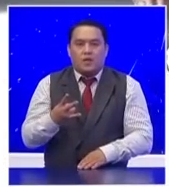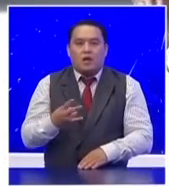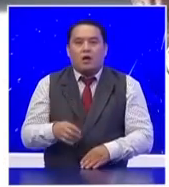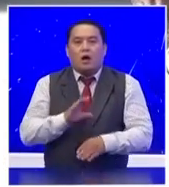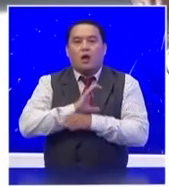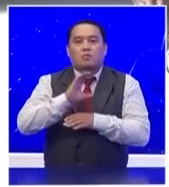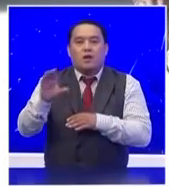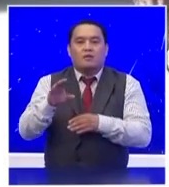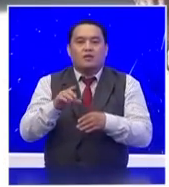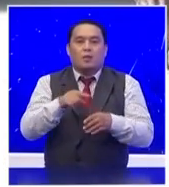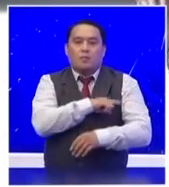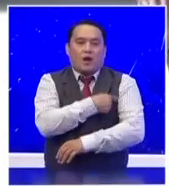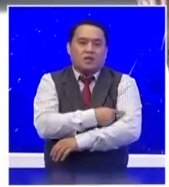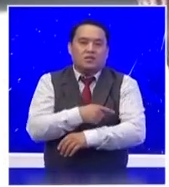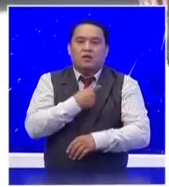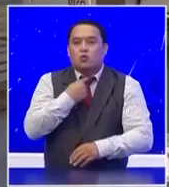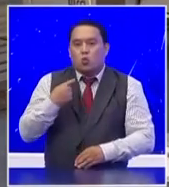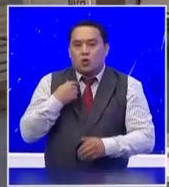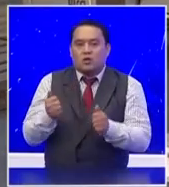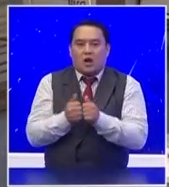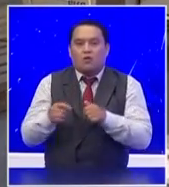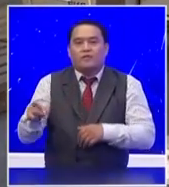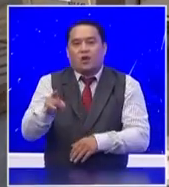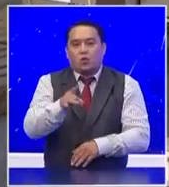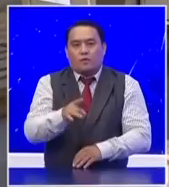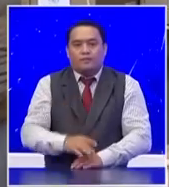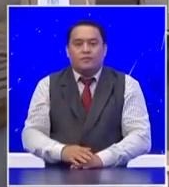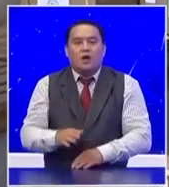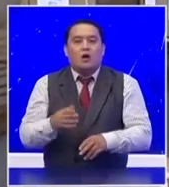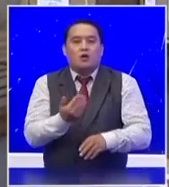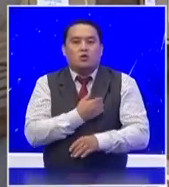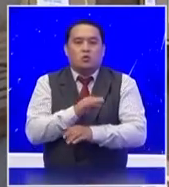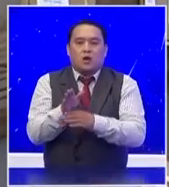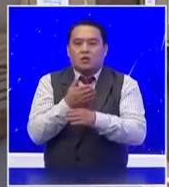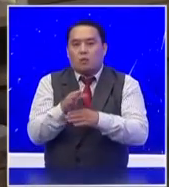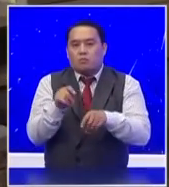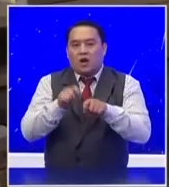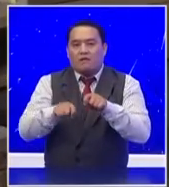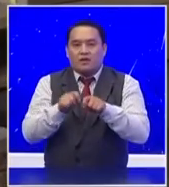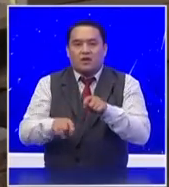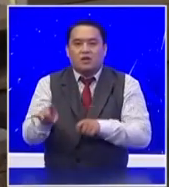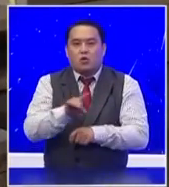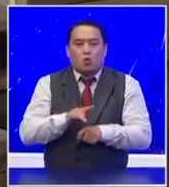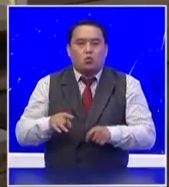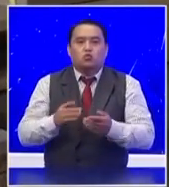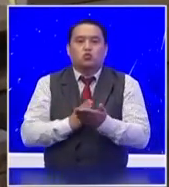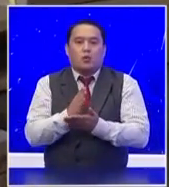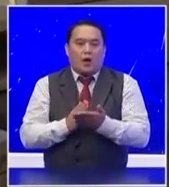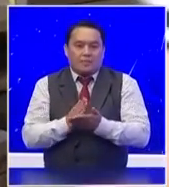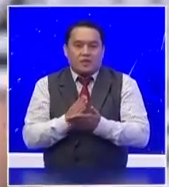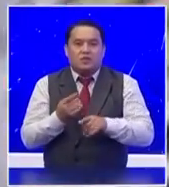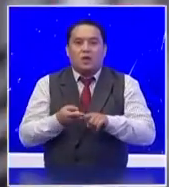уже отправили по больницам Талдыкургана и близлежащих районов. А ход их распределения проверила региональная антикоррупционная